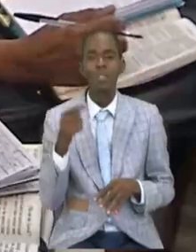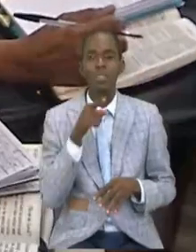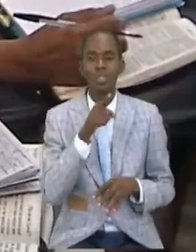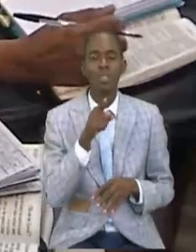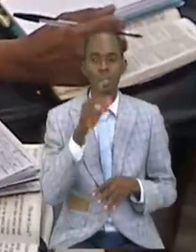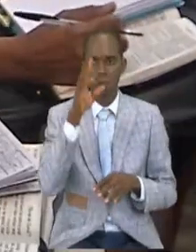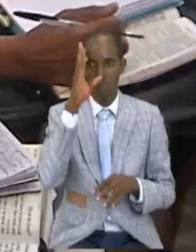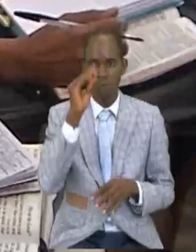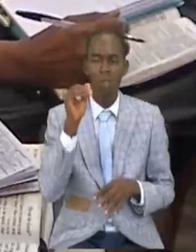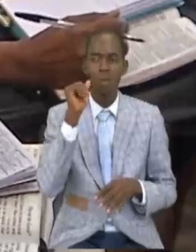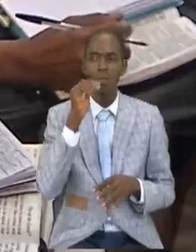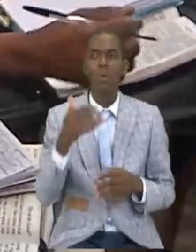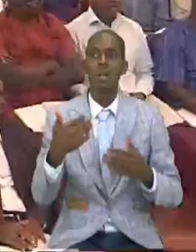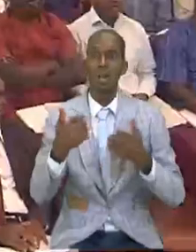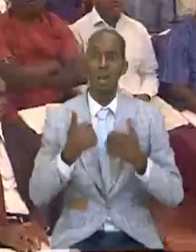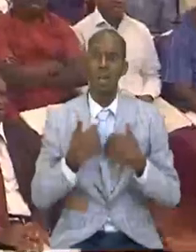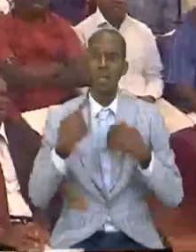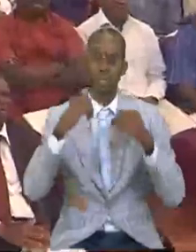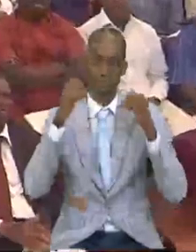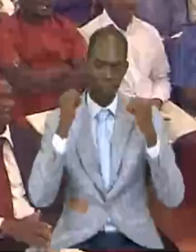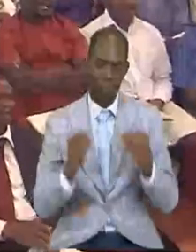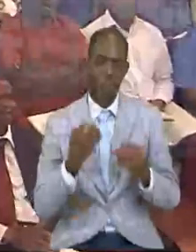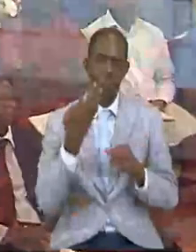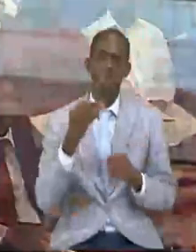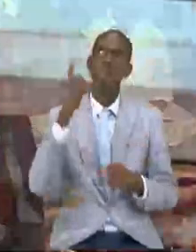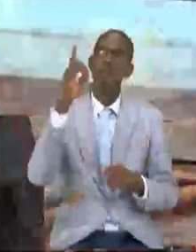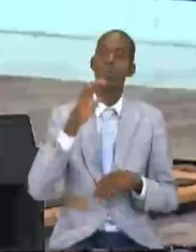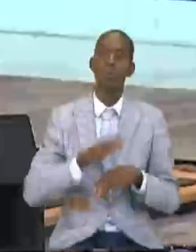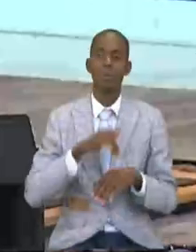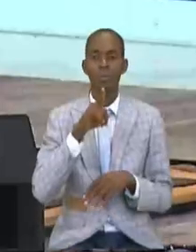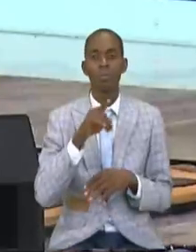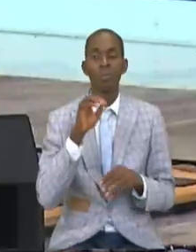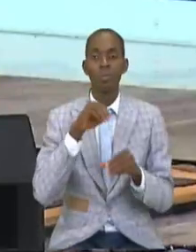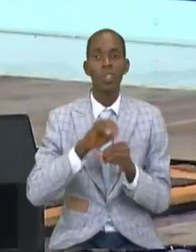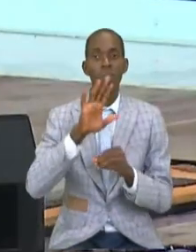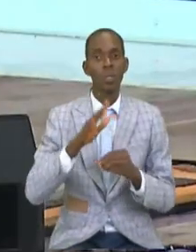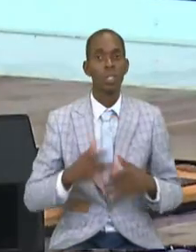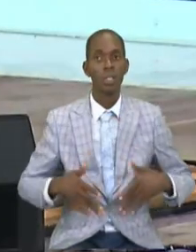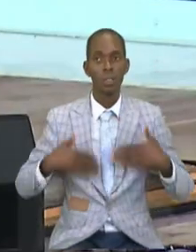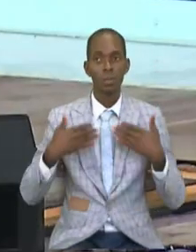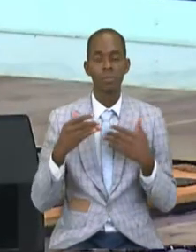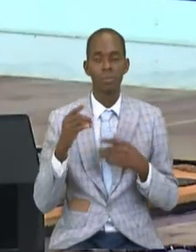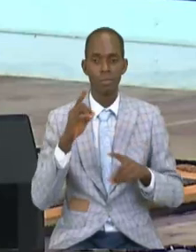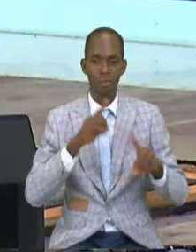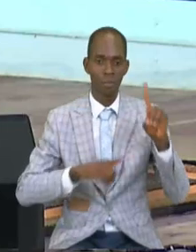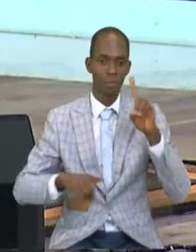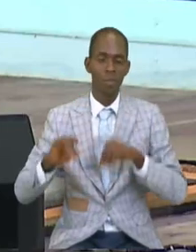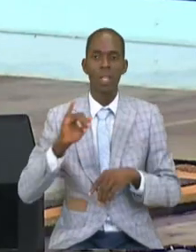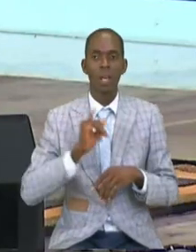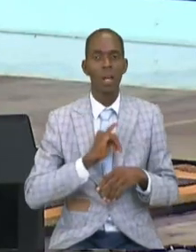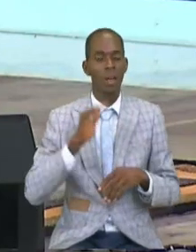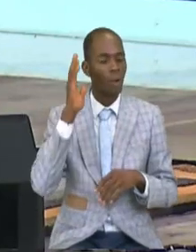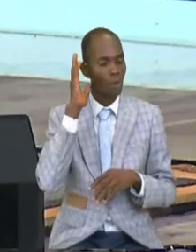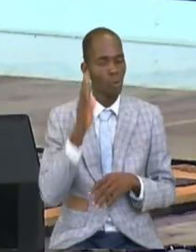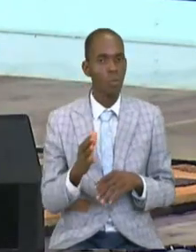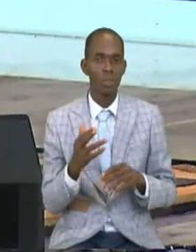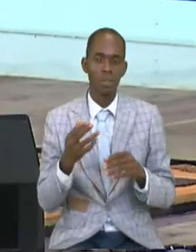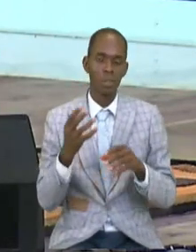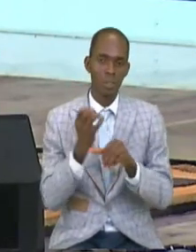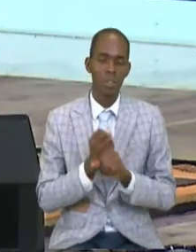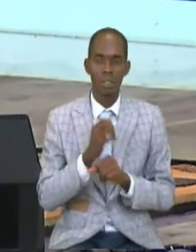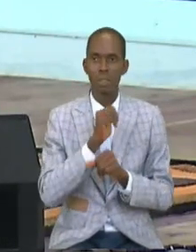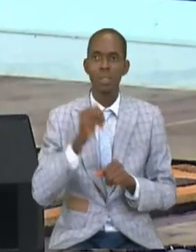Sinon, parce que il porte la puissance de Dieu. Dans votre vie, je vais enregistrer